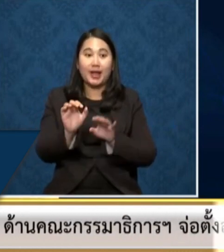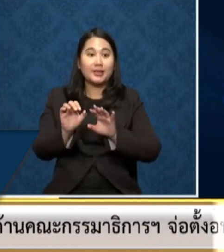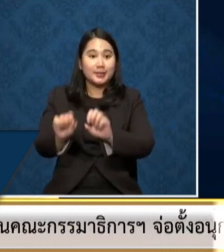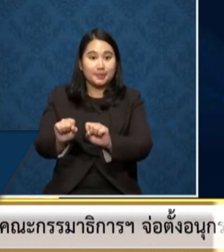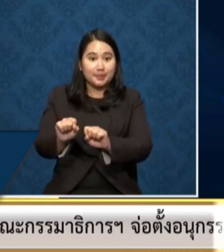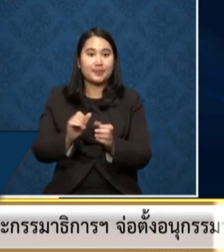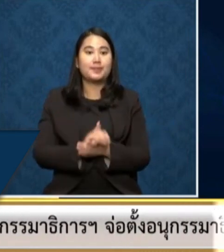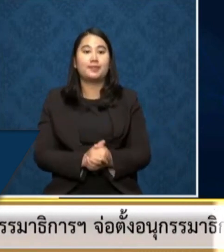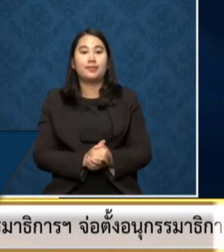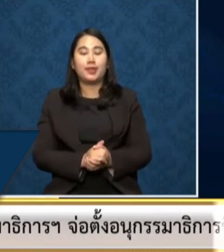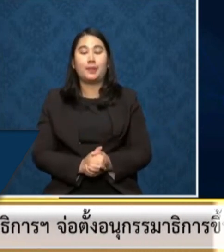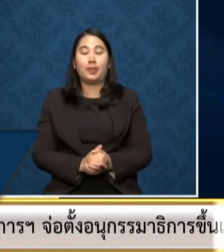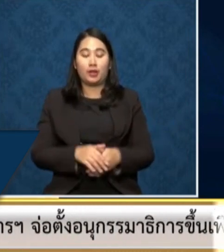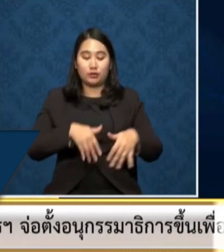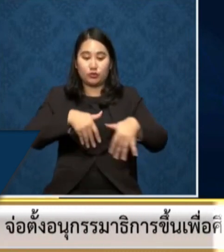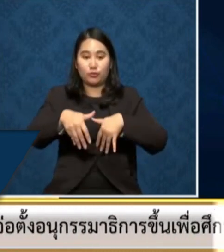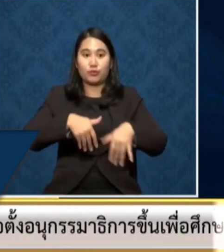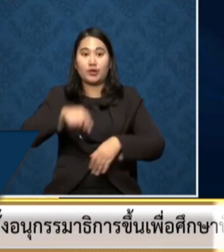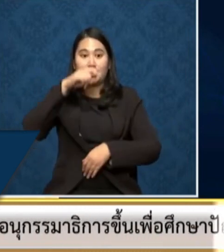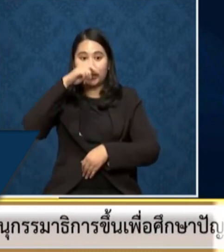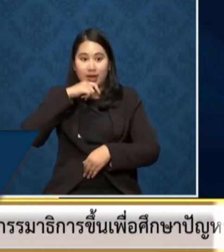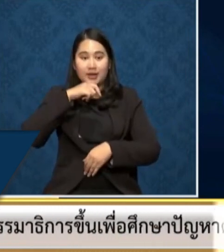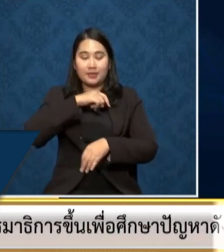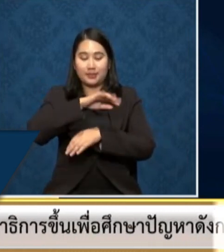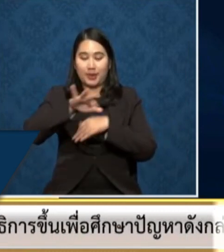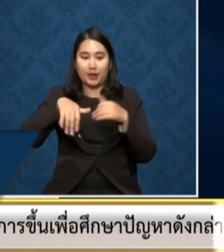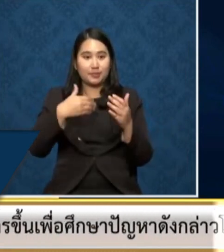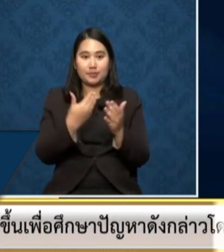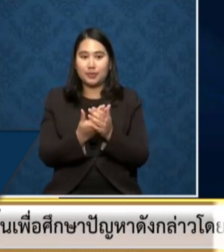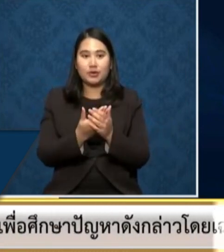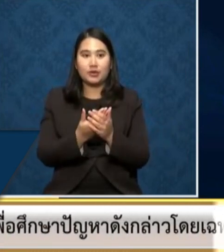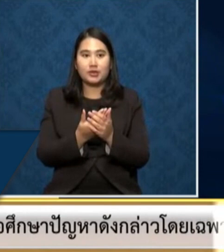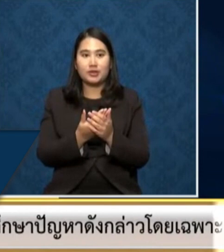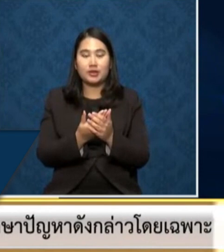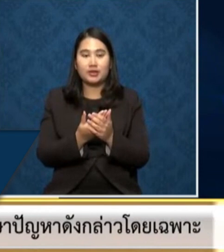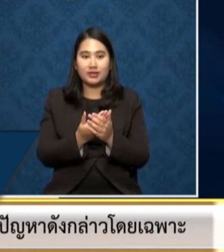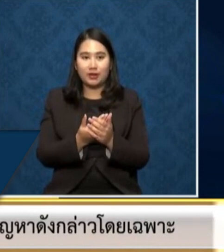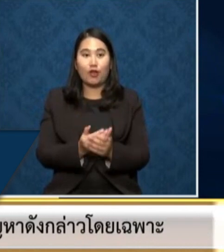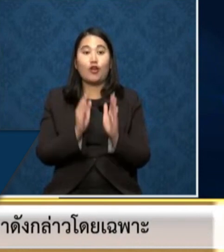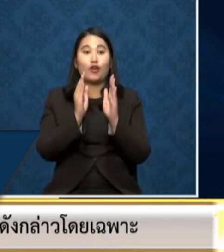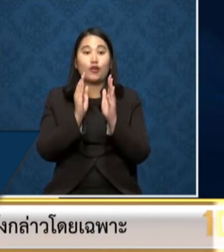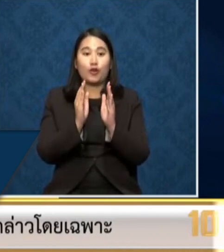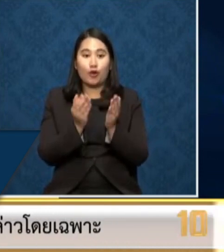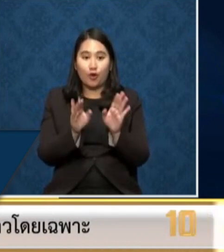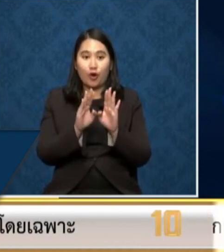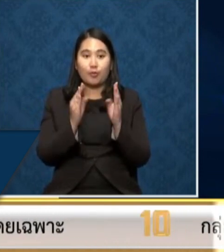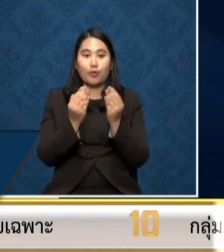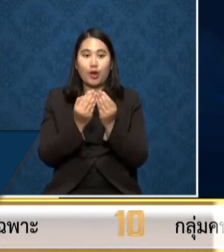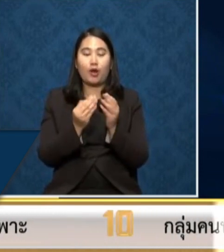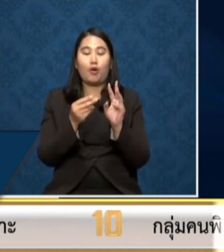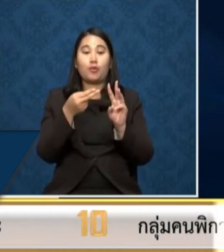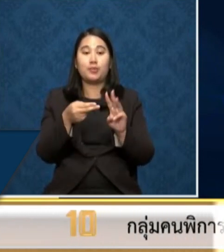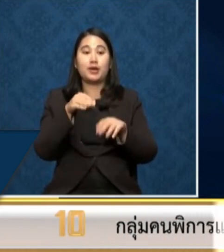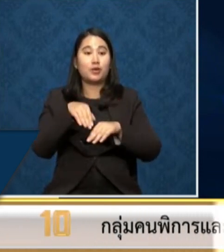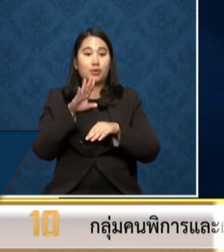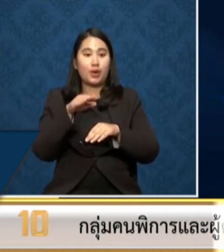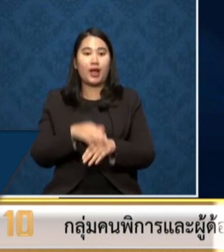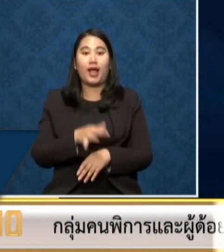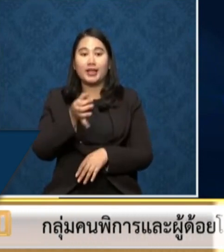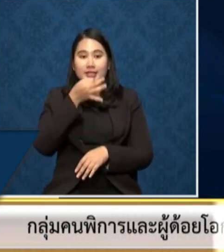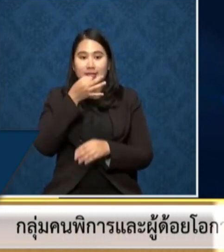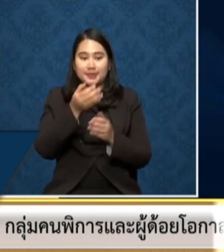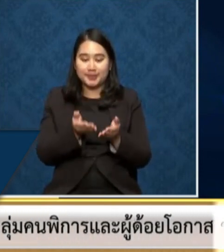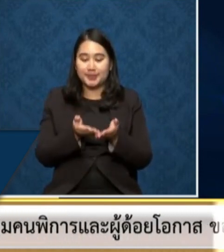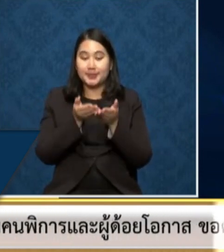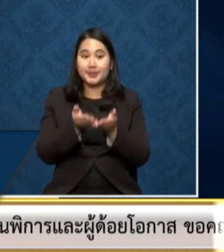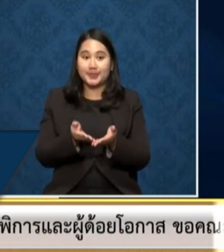ประมงทั่วประเทศกว่า 4,000ชุมชนหรือกว่า 60,000ครัวเรือนอาชีพประมง